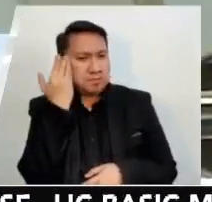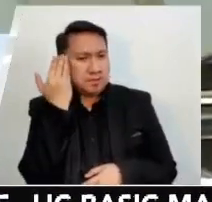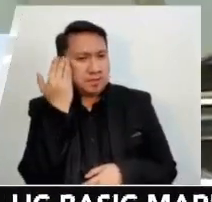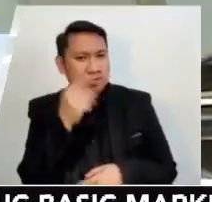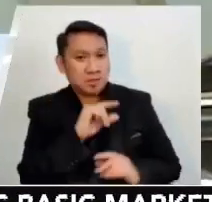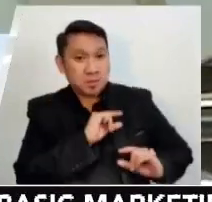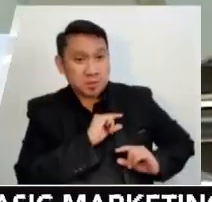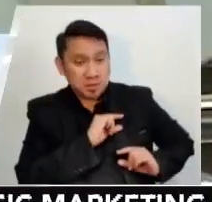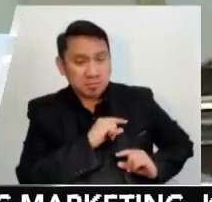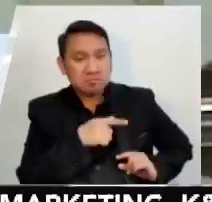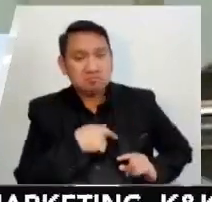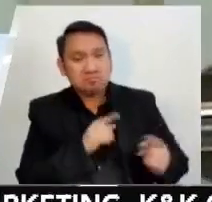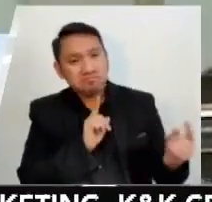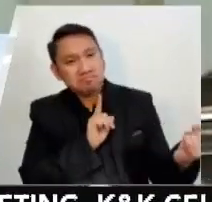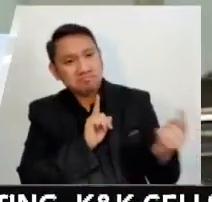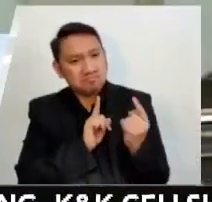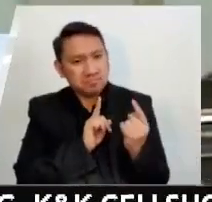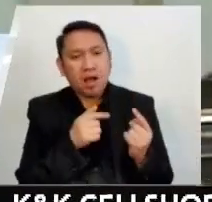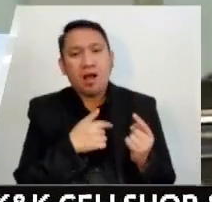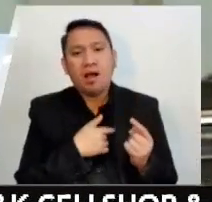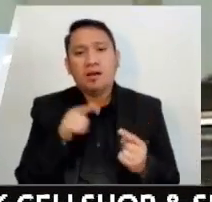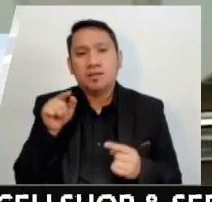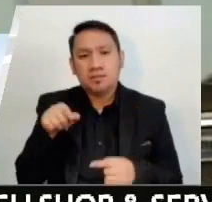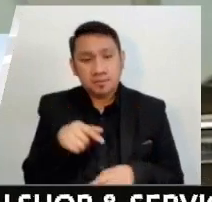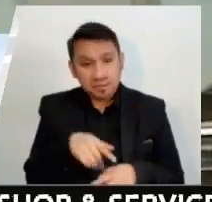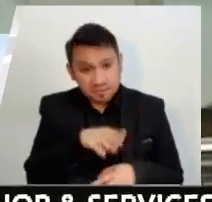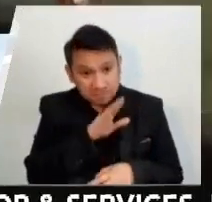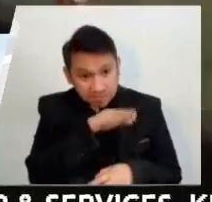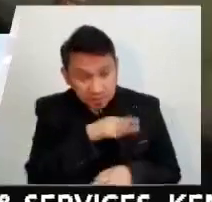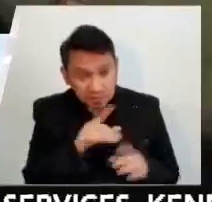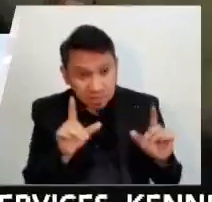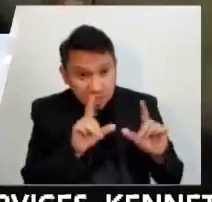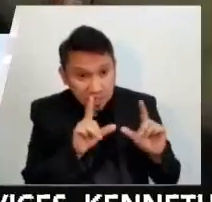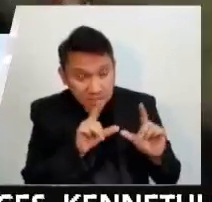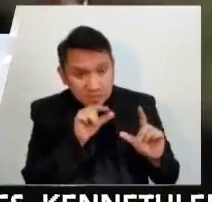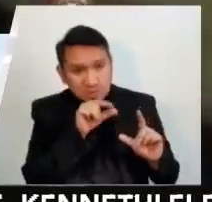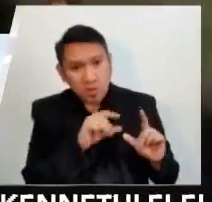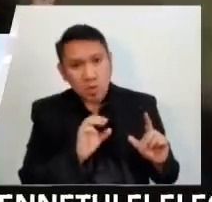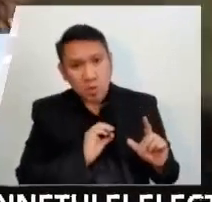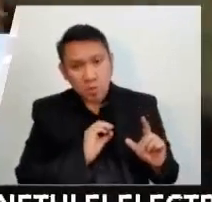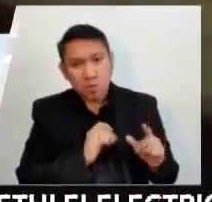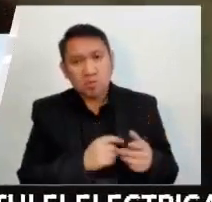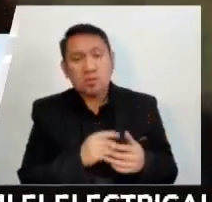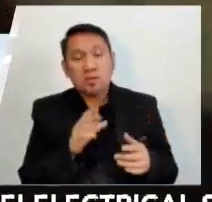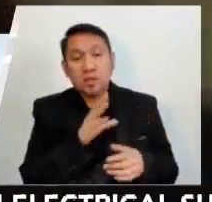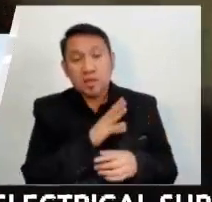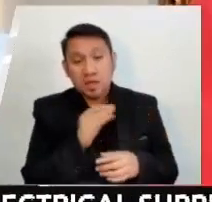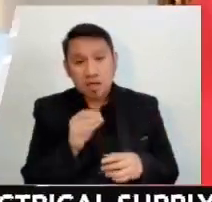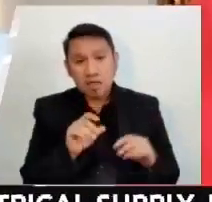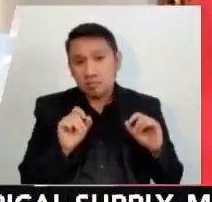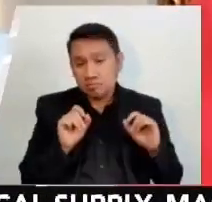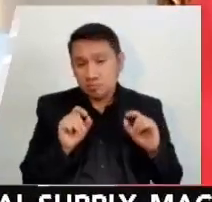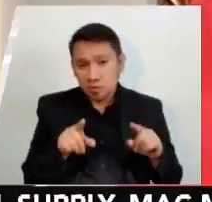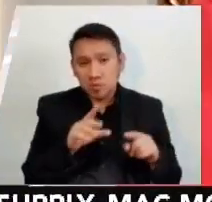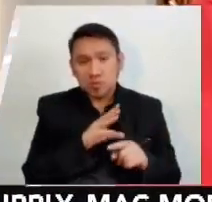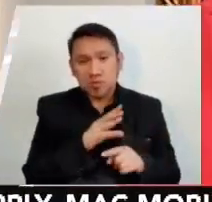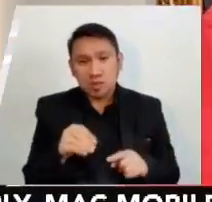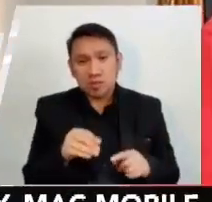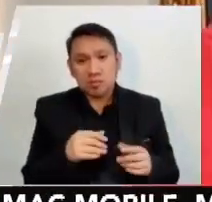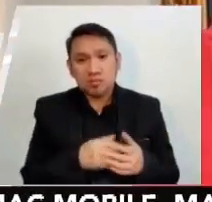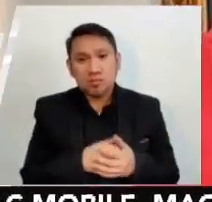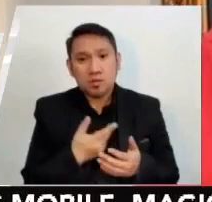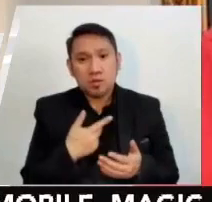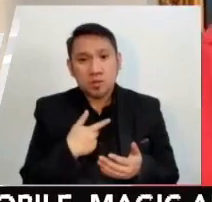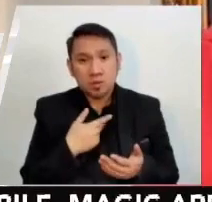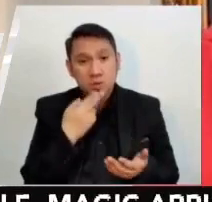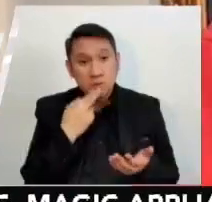bentahan siya ng suspect, dito na siya hiningan ng pulis ng license to own and possess firearms at ng permit to carry outside residence. Nag-report na nga itong rider na